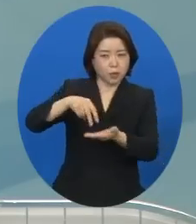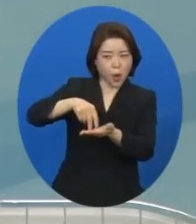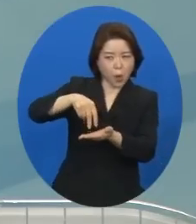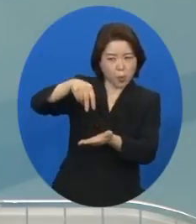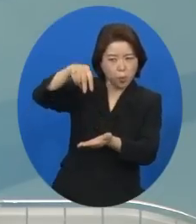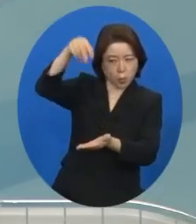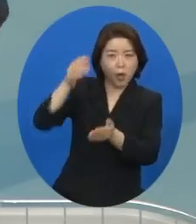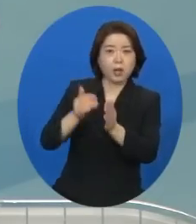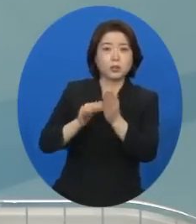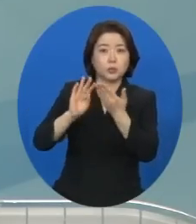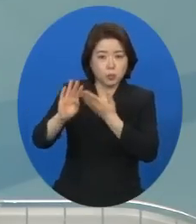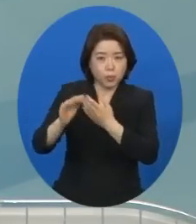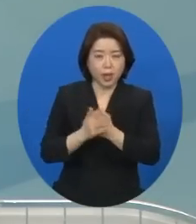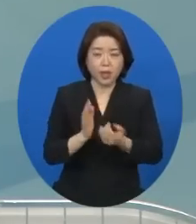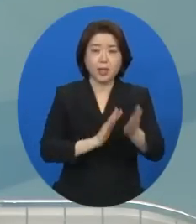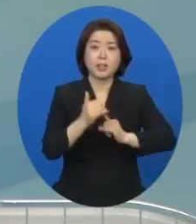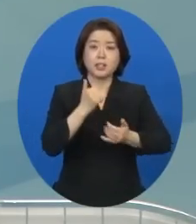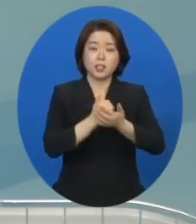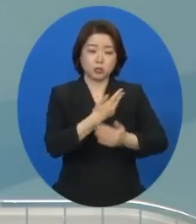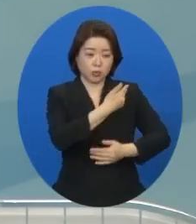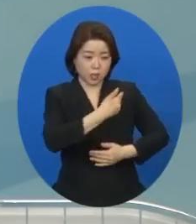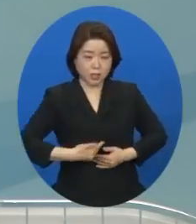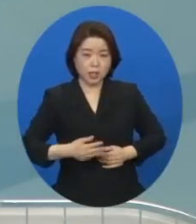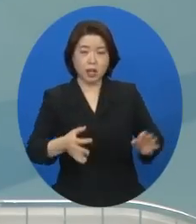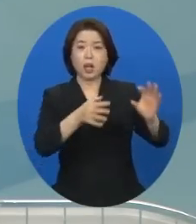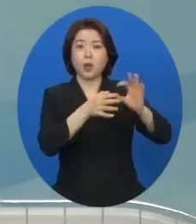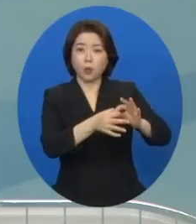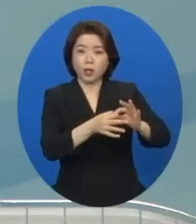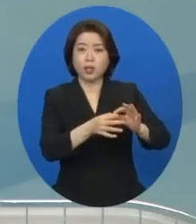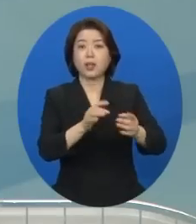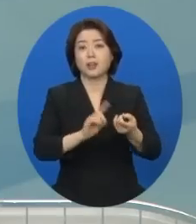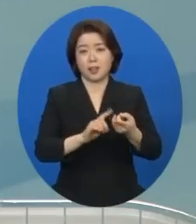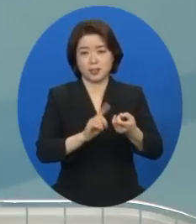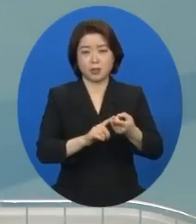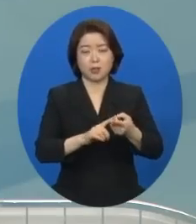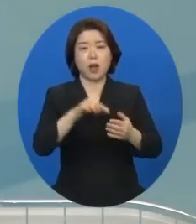다음에 예수님과 제자들과의 관계에 대하여